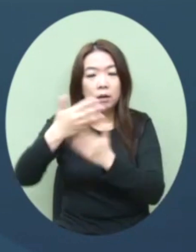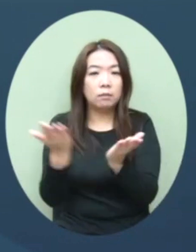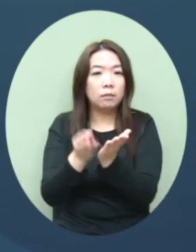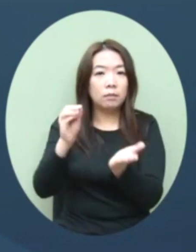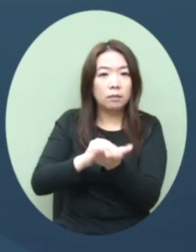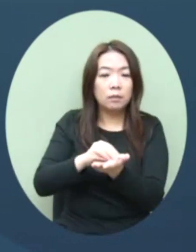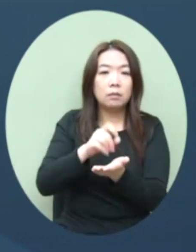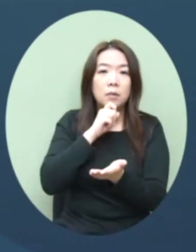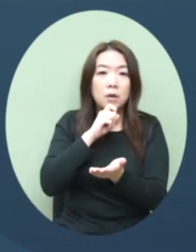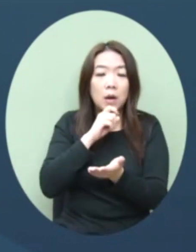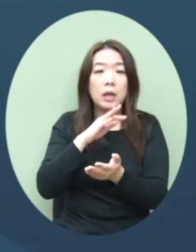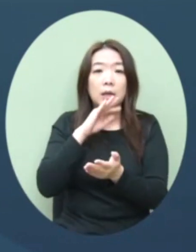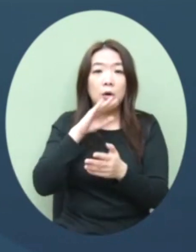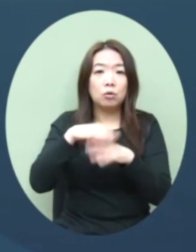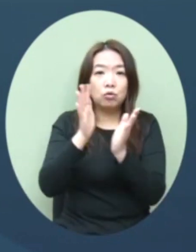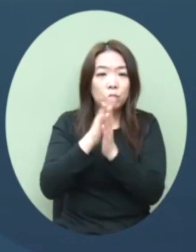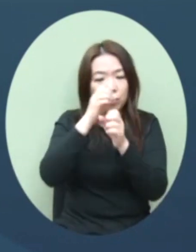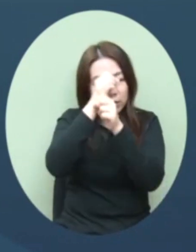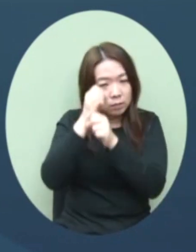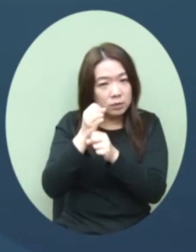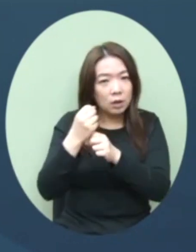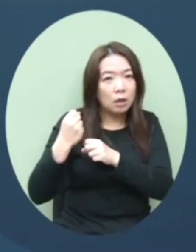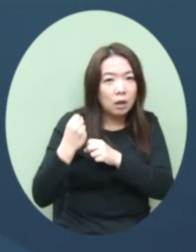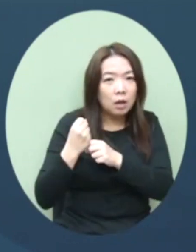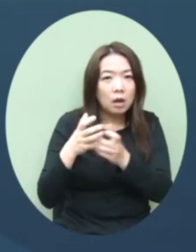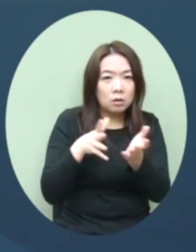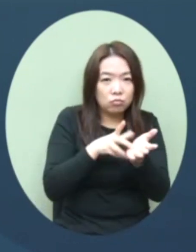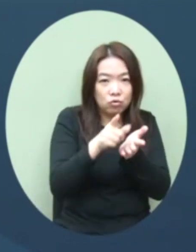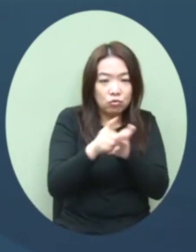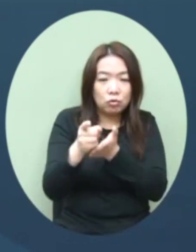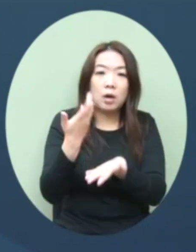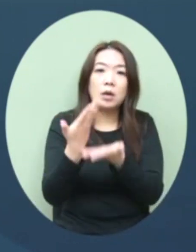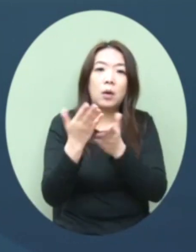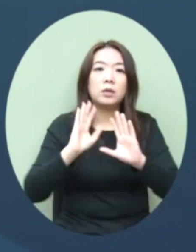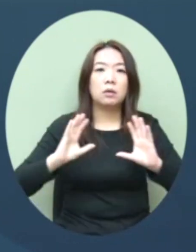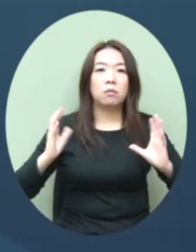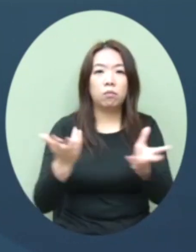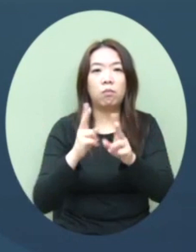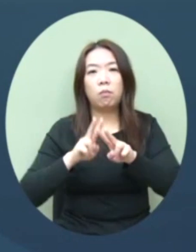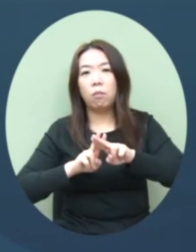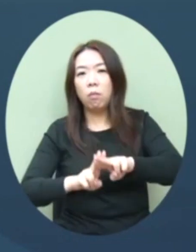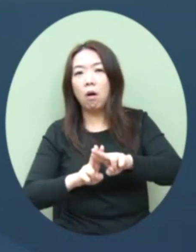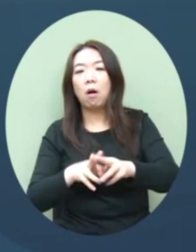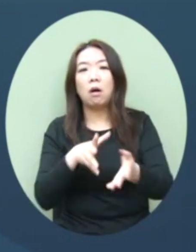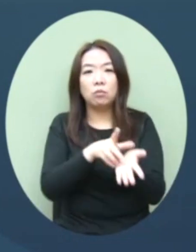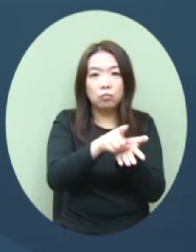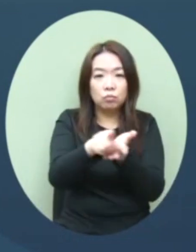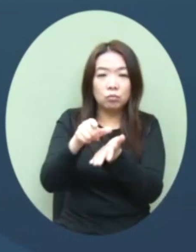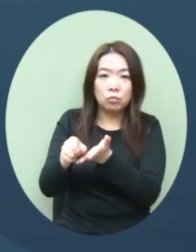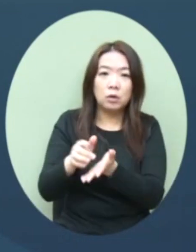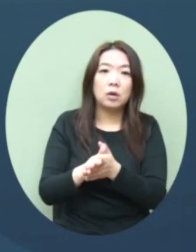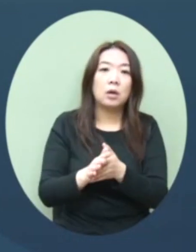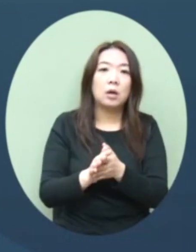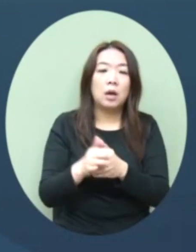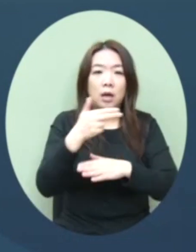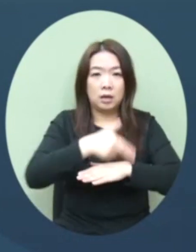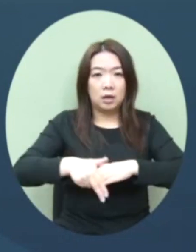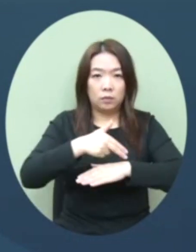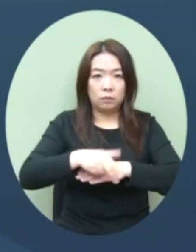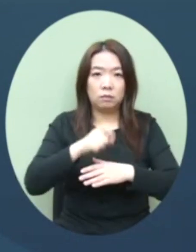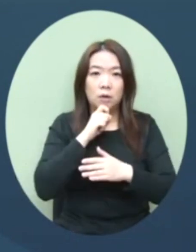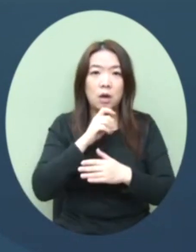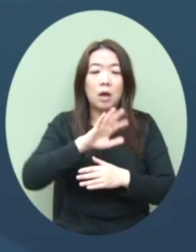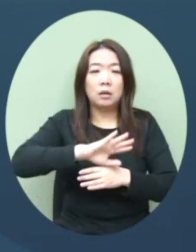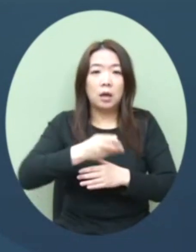檢測能力聚焦在那裡甚至仍然都是用維蜂聚焦在那裡是一個策略上的做法但